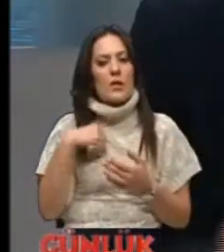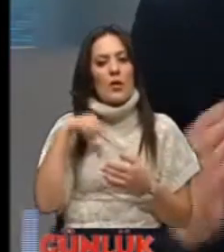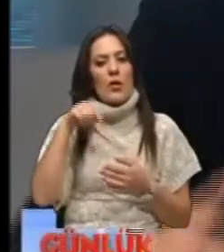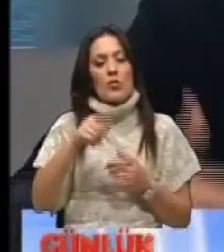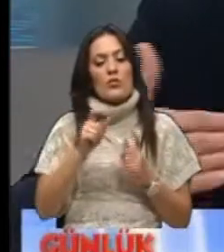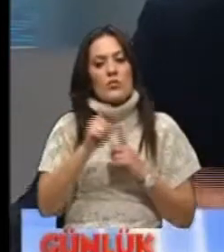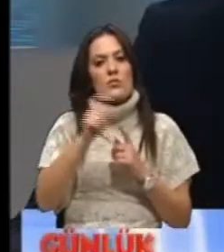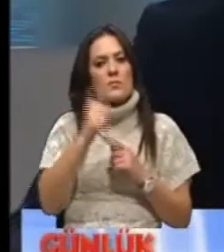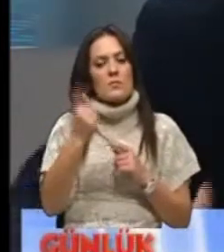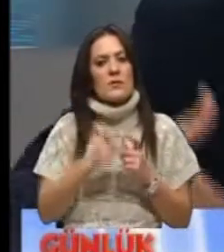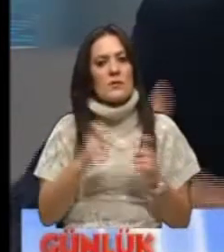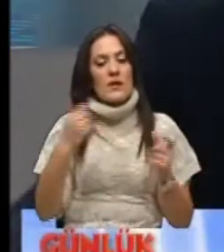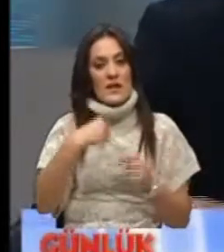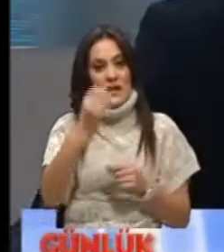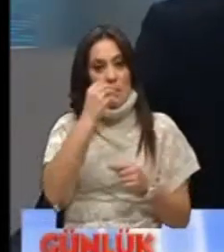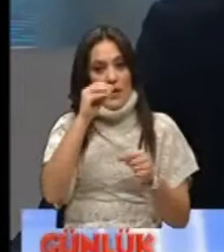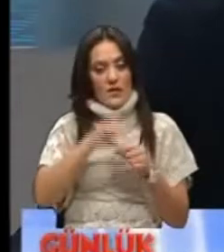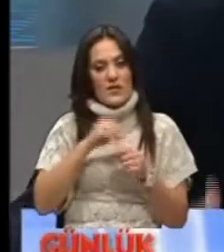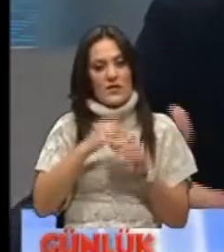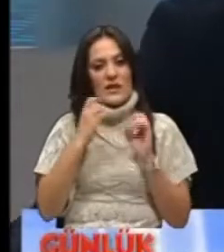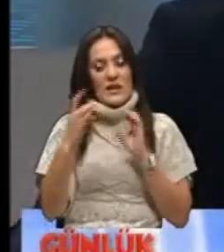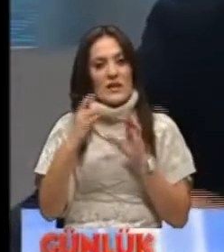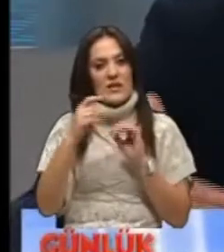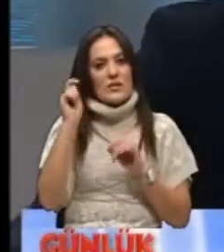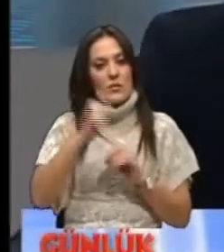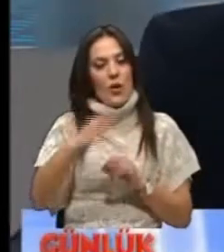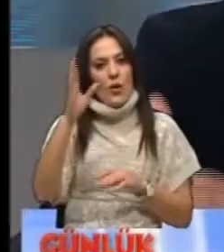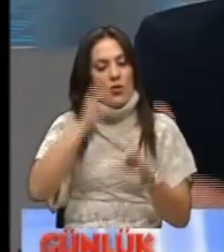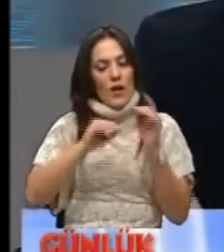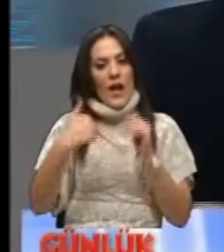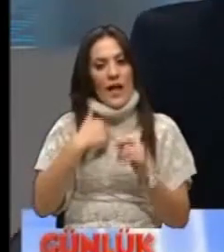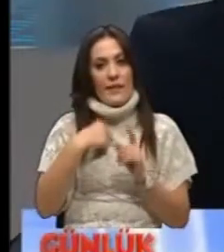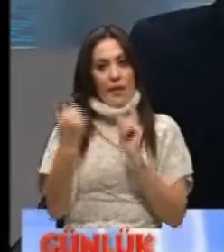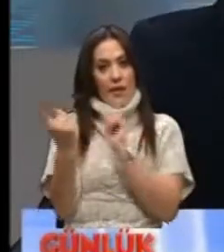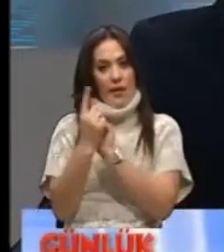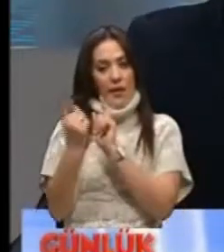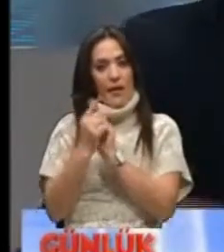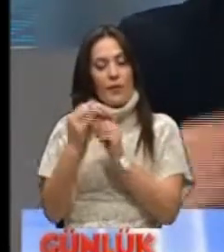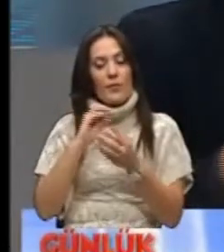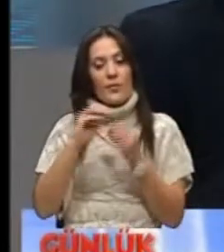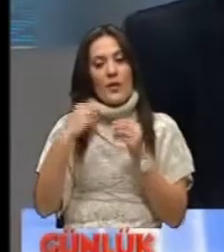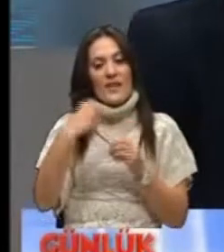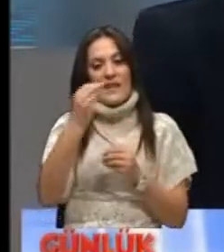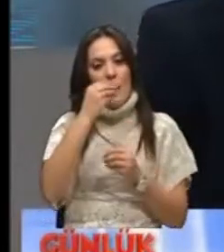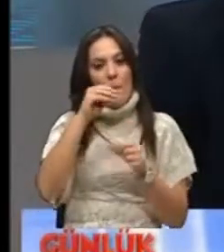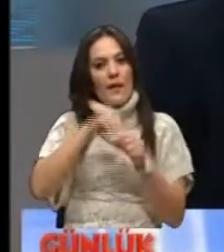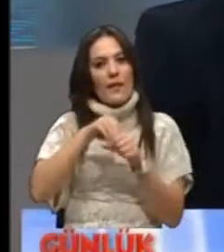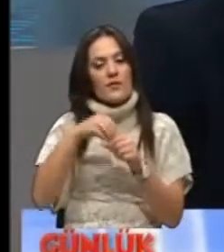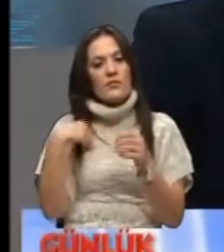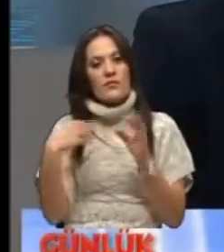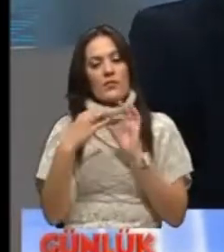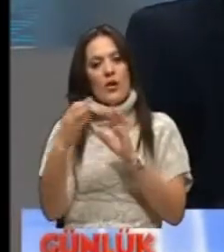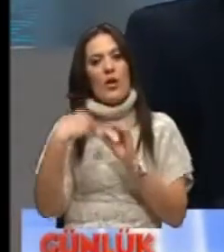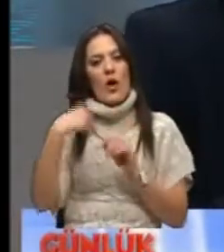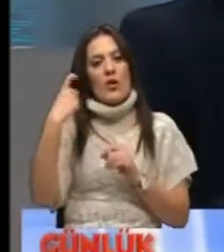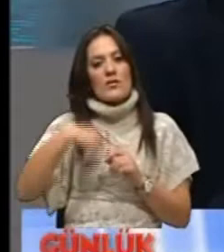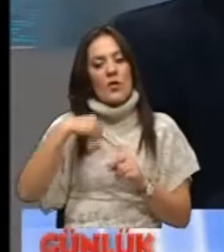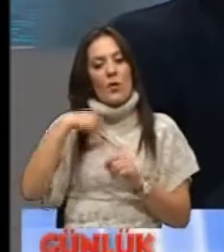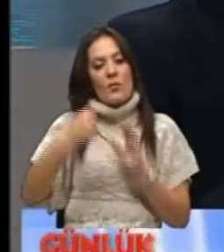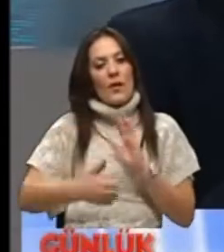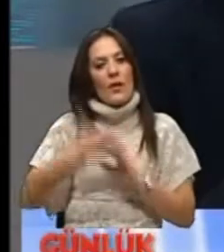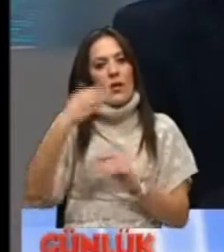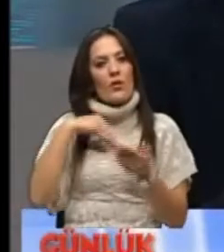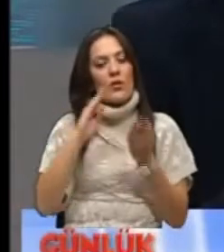bir şey geliştiriyoruz. Yani yemek üzerinden ilişki kurmayı öğreniyoruz. Evet. Annemizle ilişkimizi yeme üzerinden kuruyoruz. Çünkü o özellikle oral dönemde